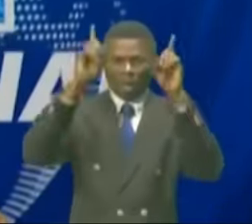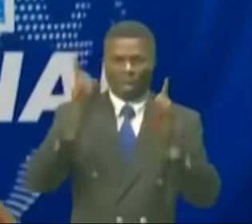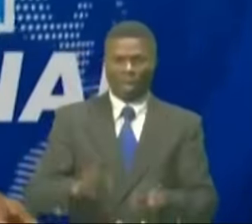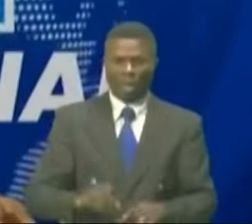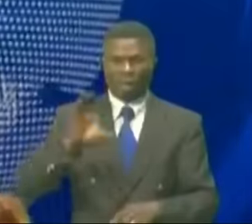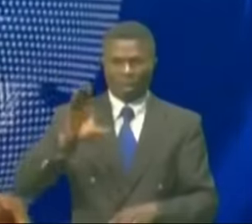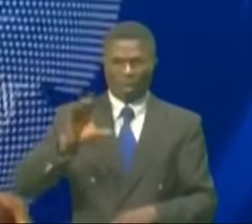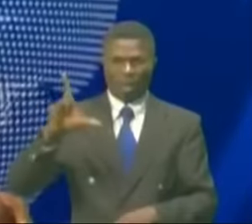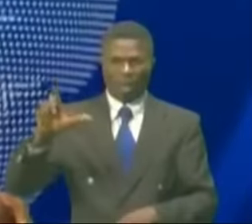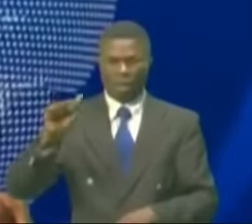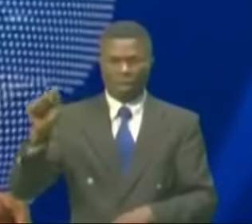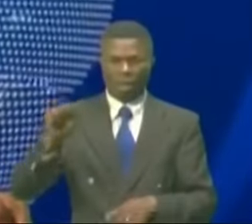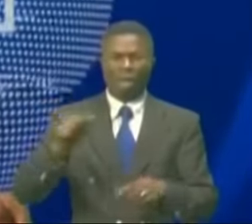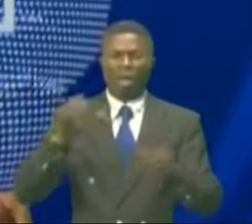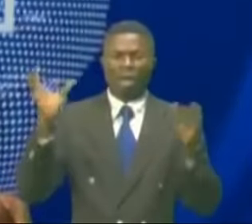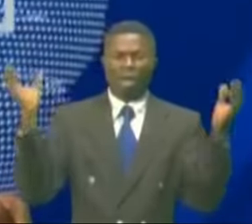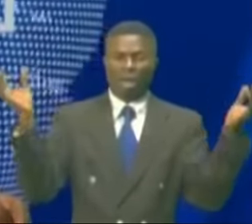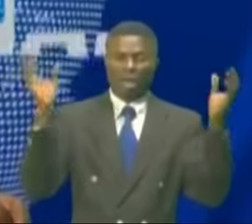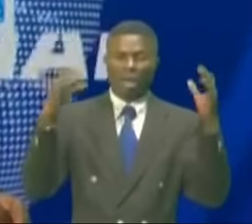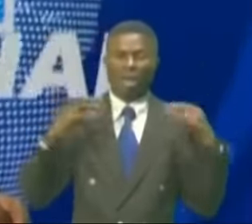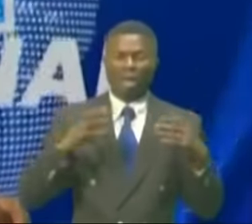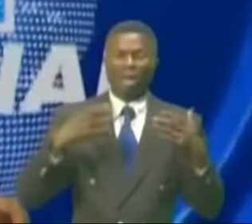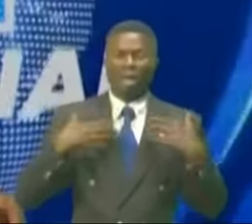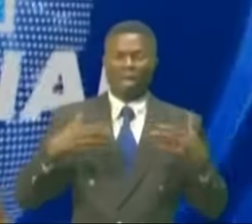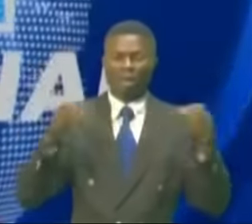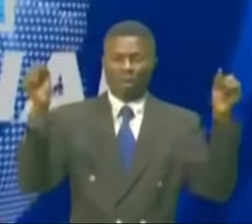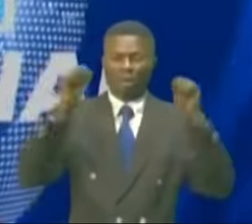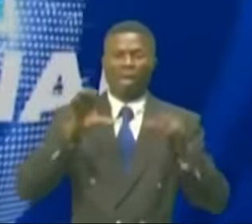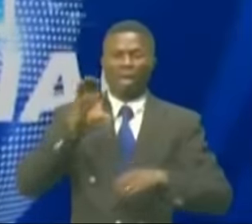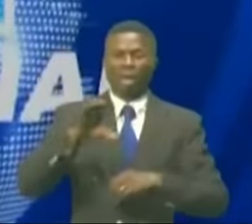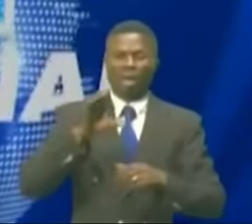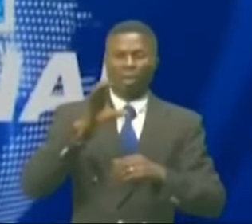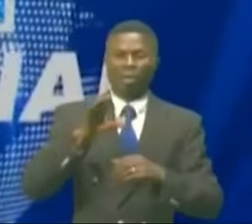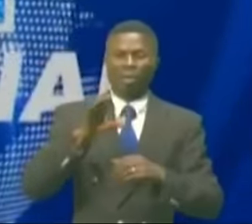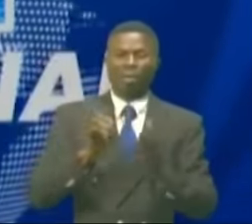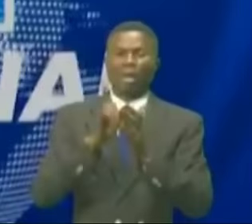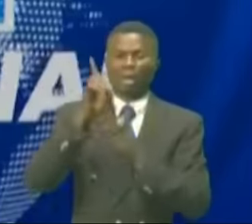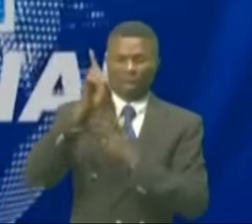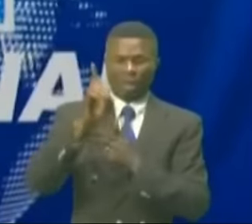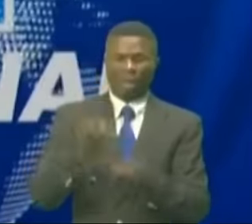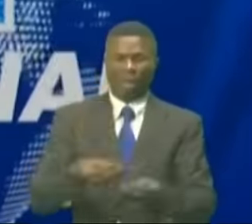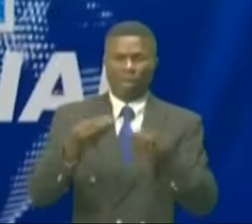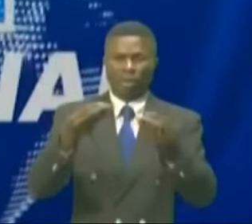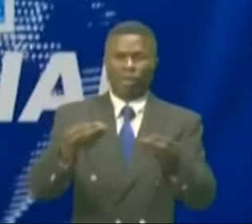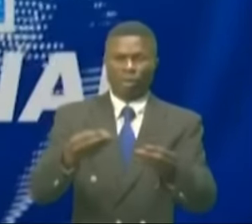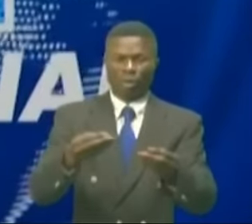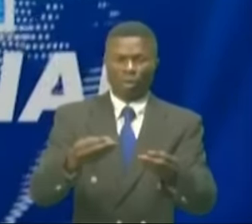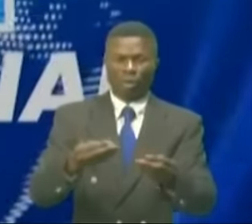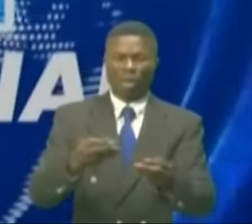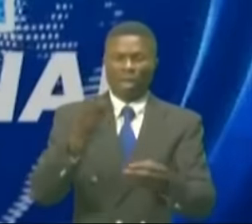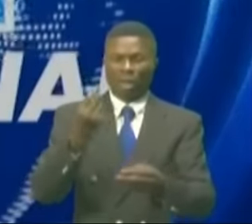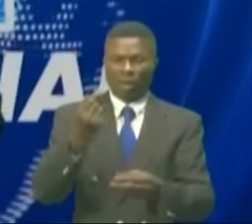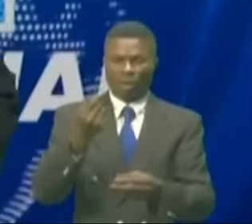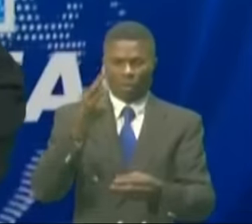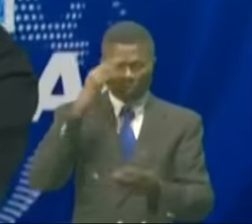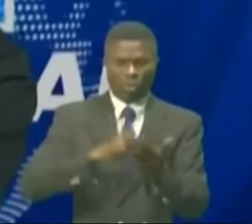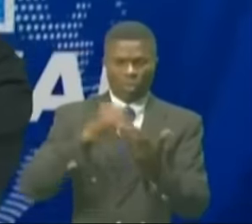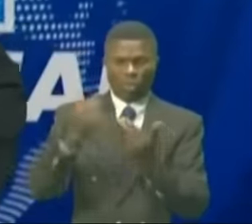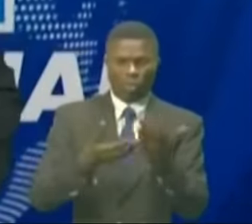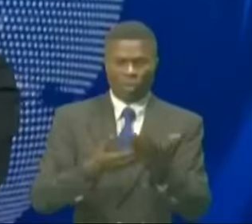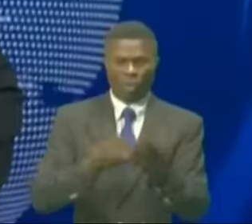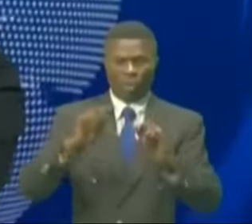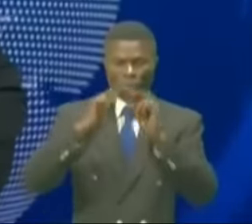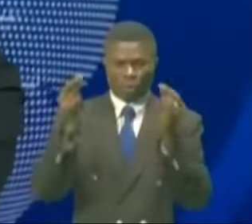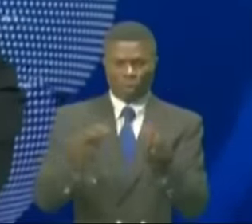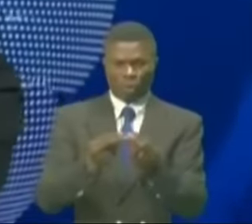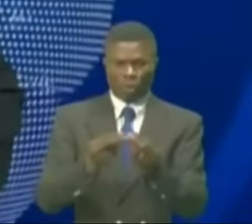Cloud Ecosystem est en marche. La Banque africaine de développement vient de disponibiliser une enveloppe pour ce projet. Une